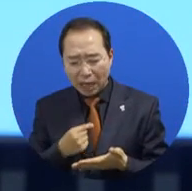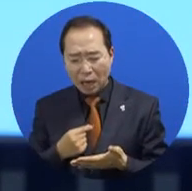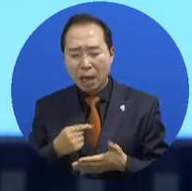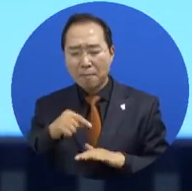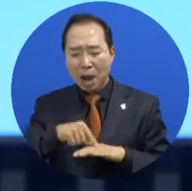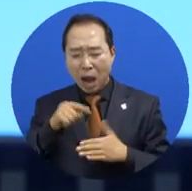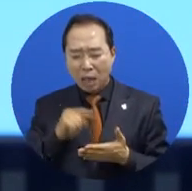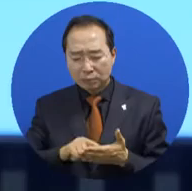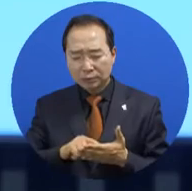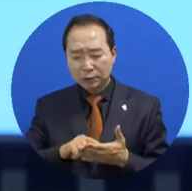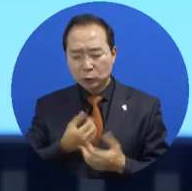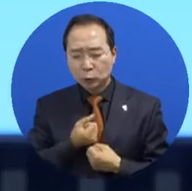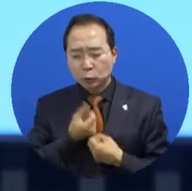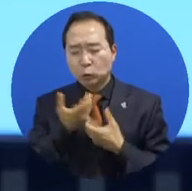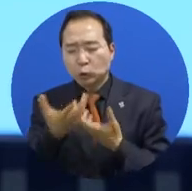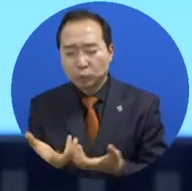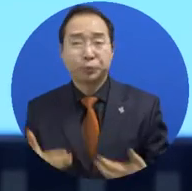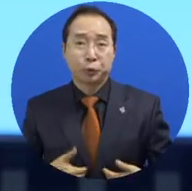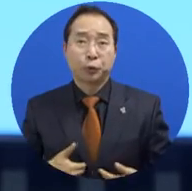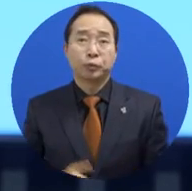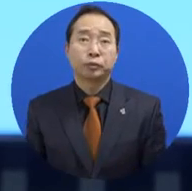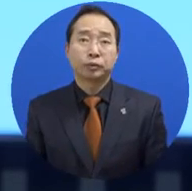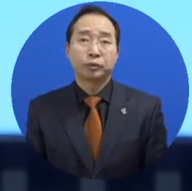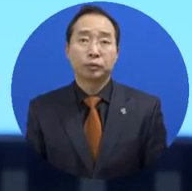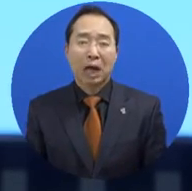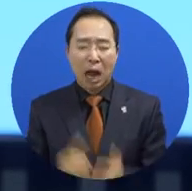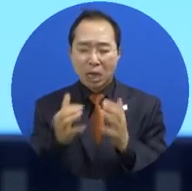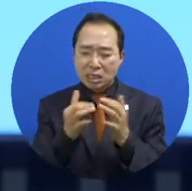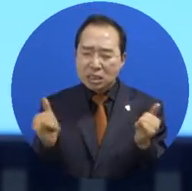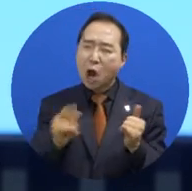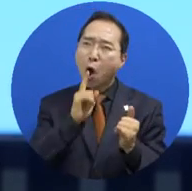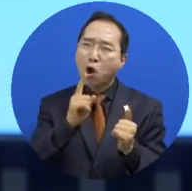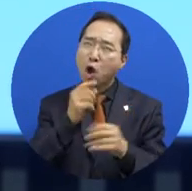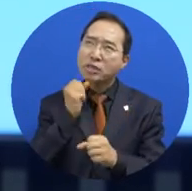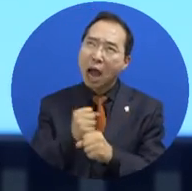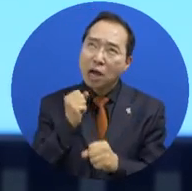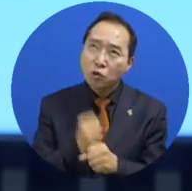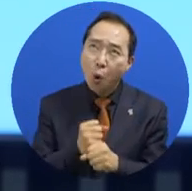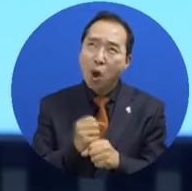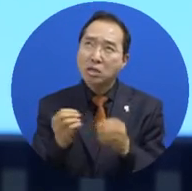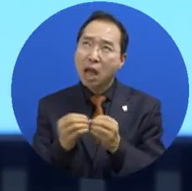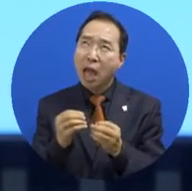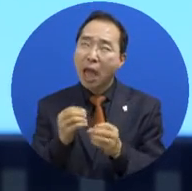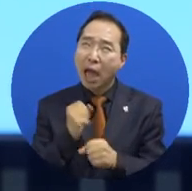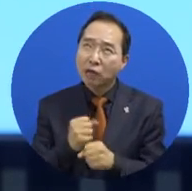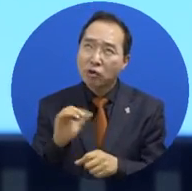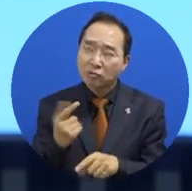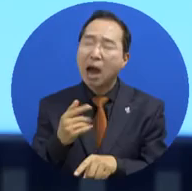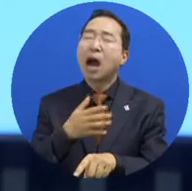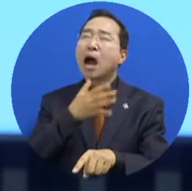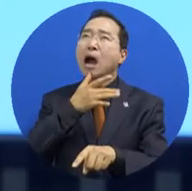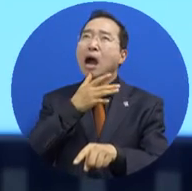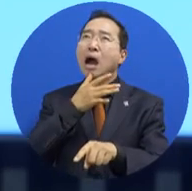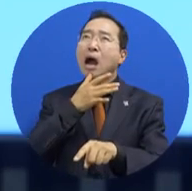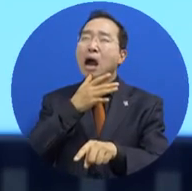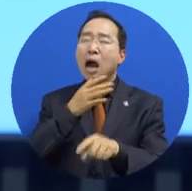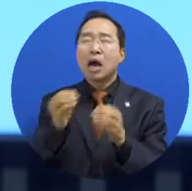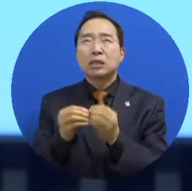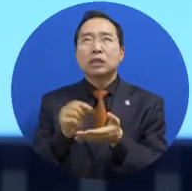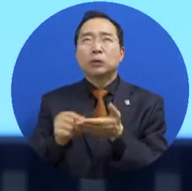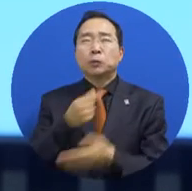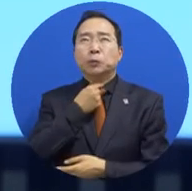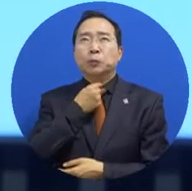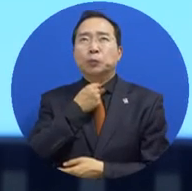아, 원초적으로 인간은 쓰는 존재구나. 언어를 창조해야 되는구나를